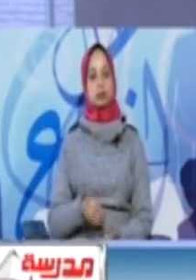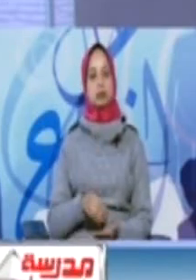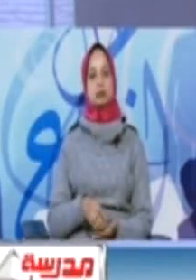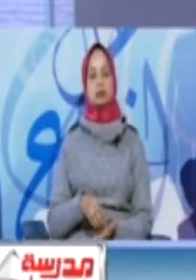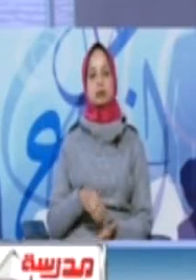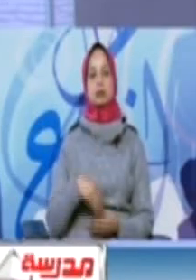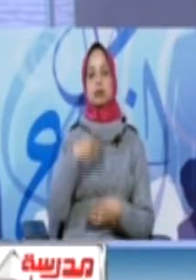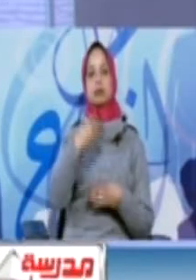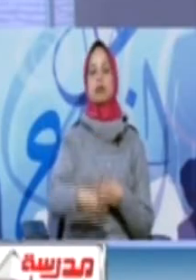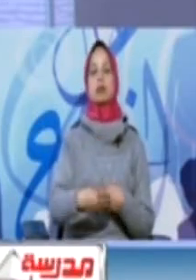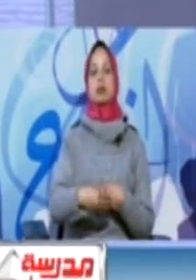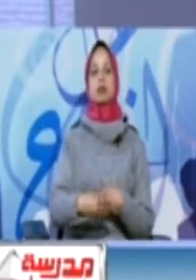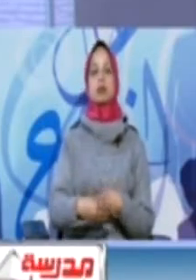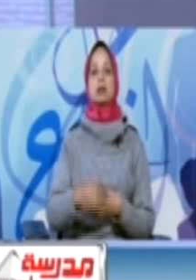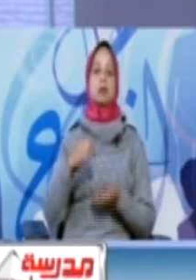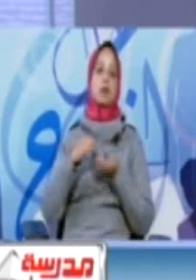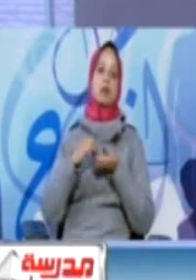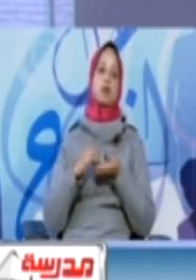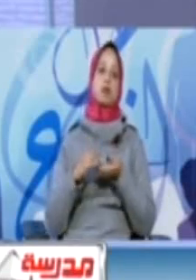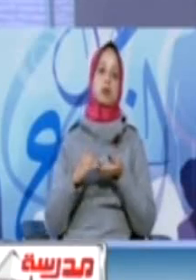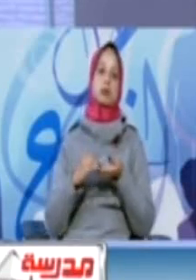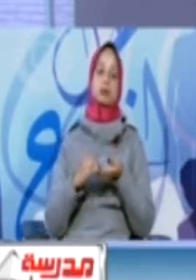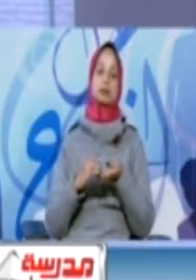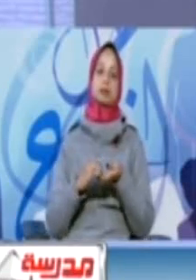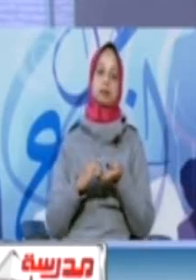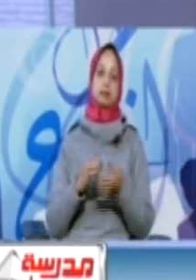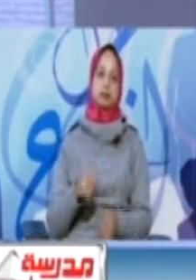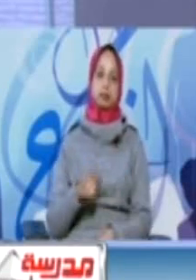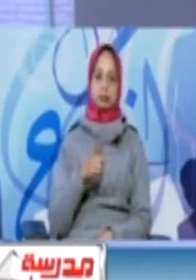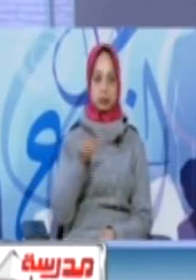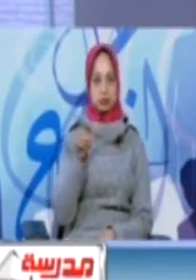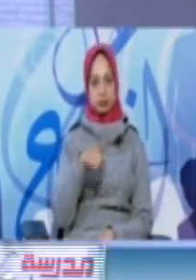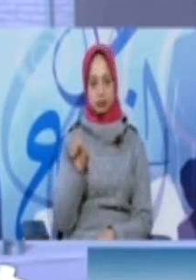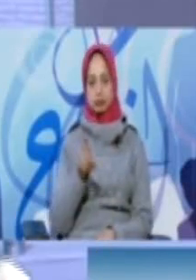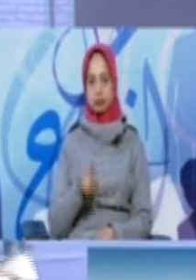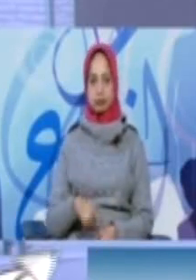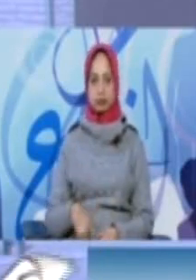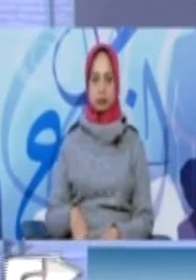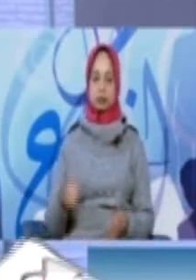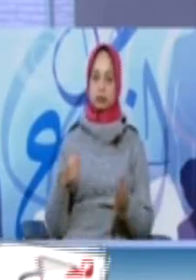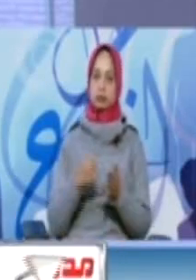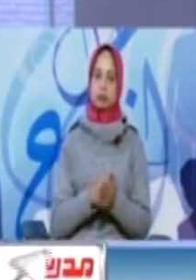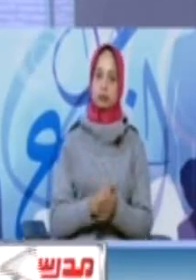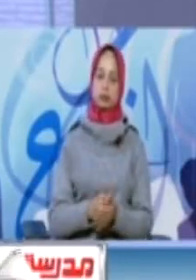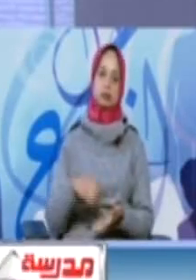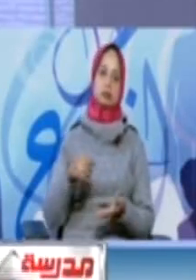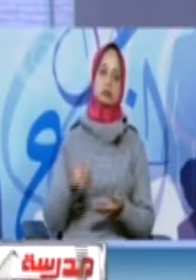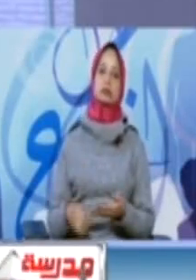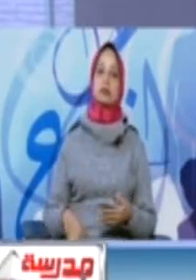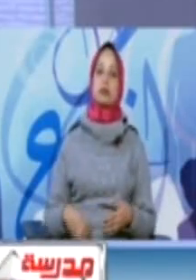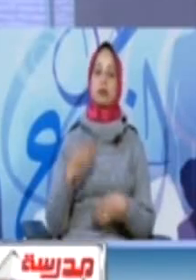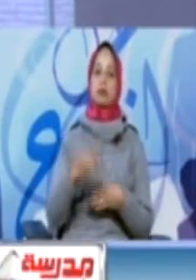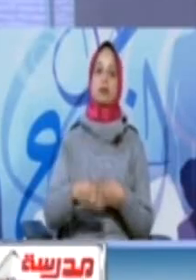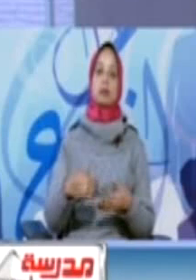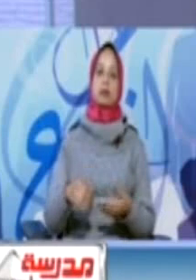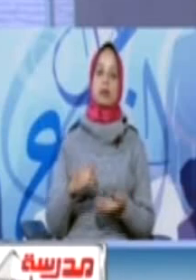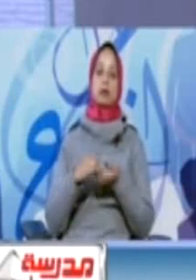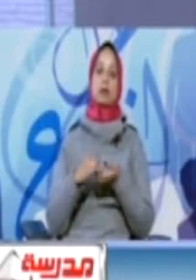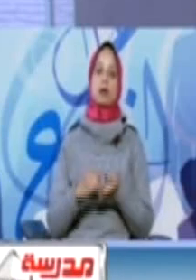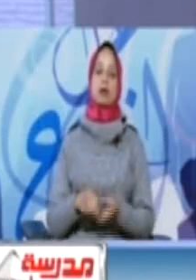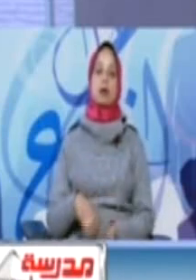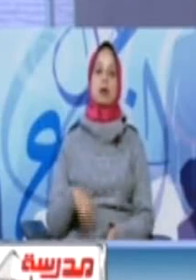دي مقدمة للوفاق. حلو قوي، تبقى هنقول حادثة فاشودة مقدمة للوفاق الودي بين انجلترا